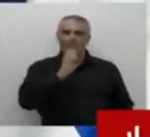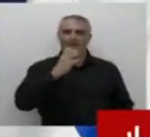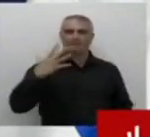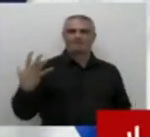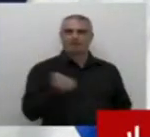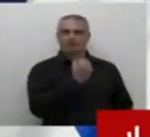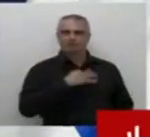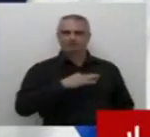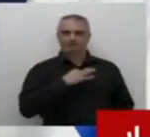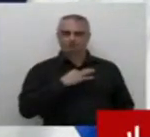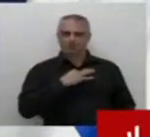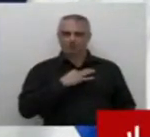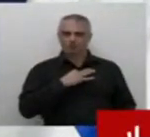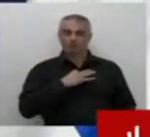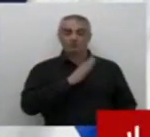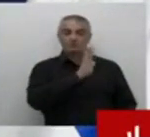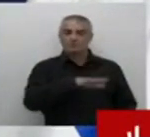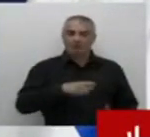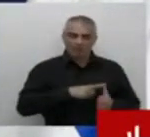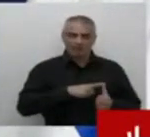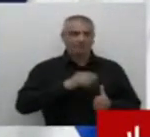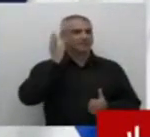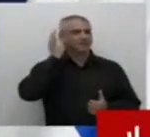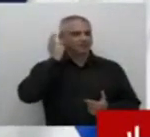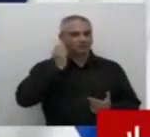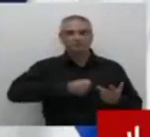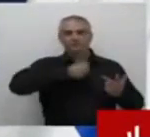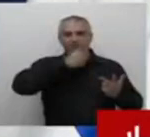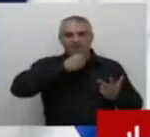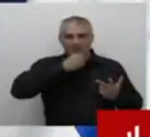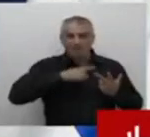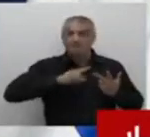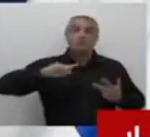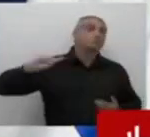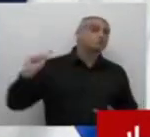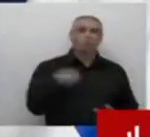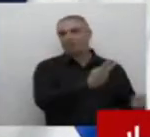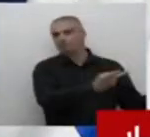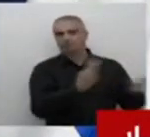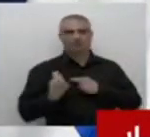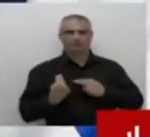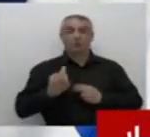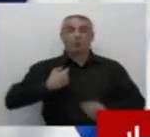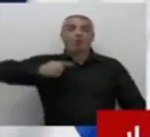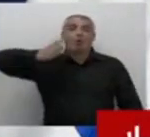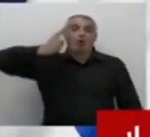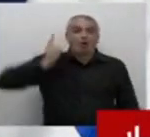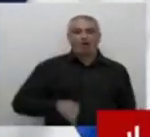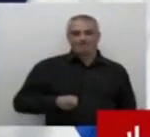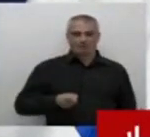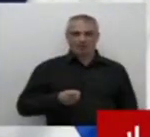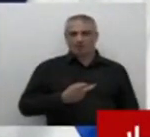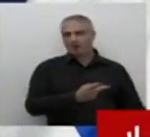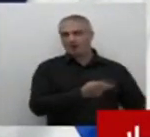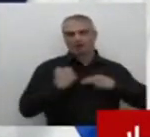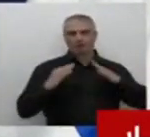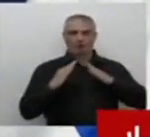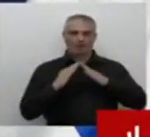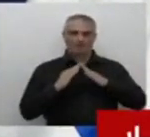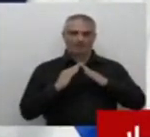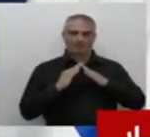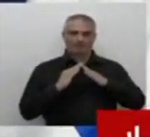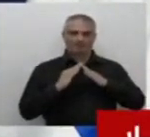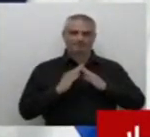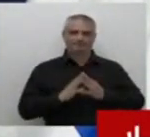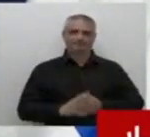بيوتهم كفير وكل المختطفين ال 240 رجالا ونساء واطفال